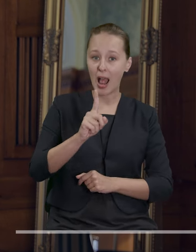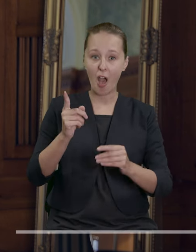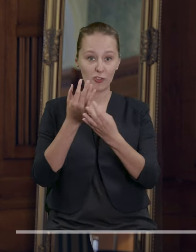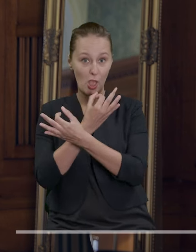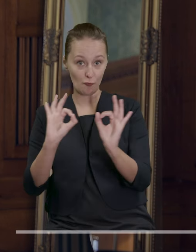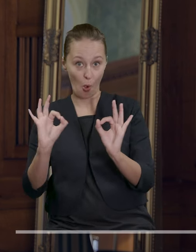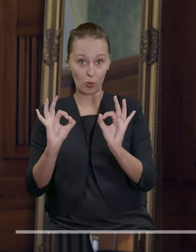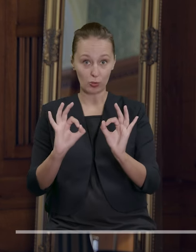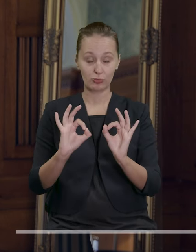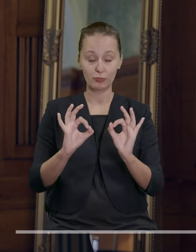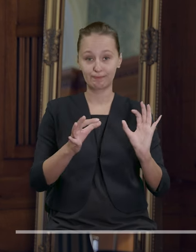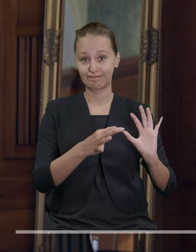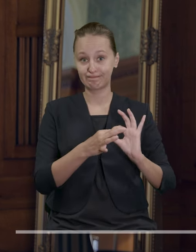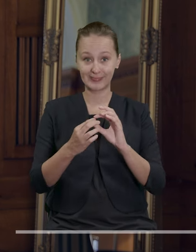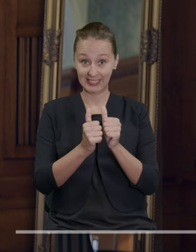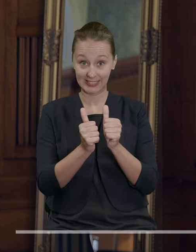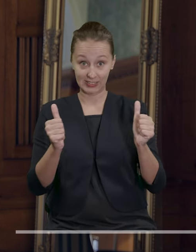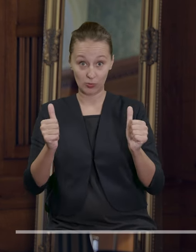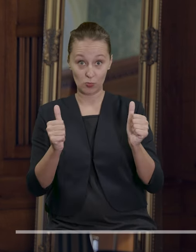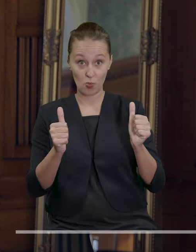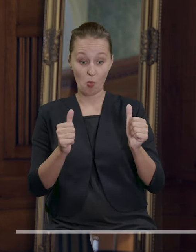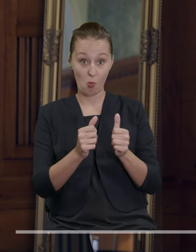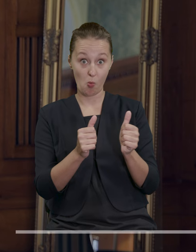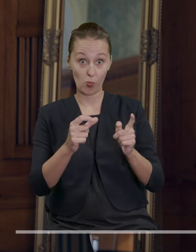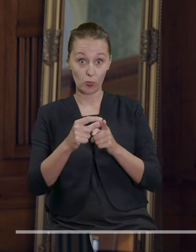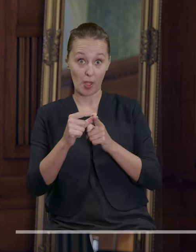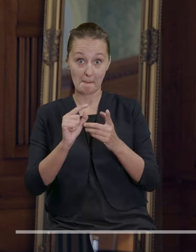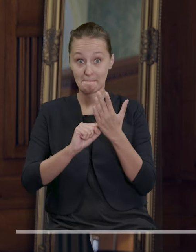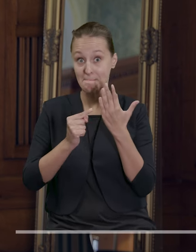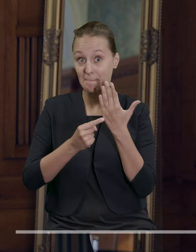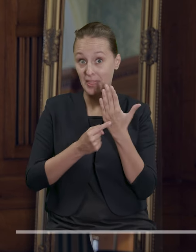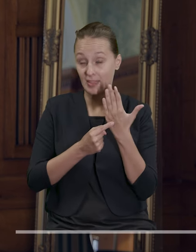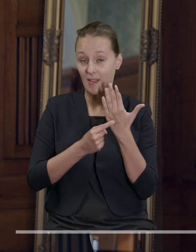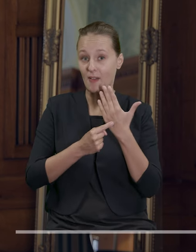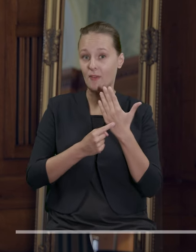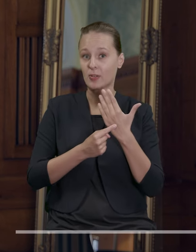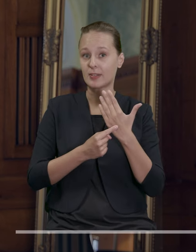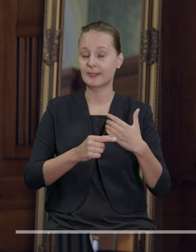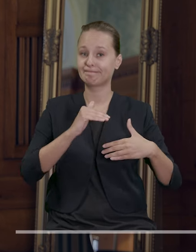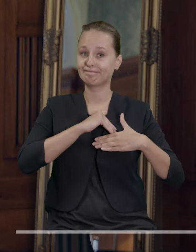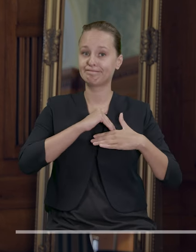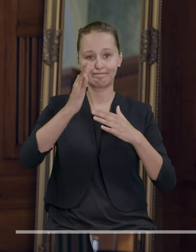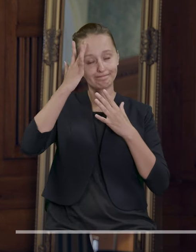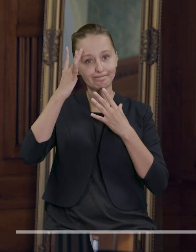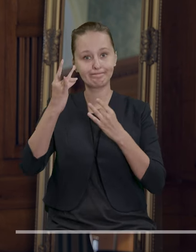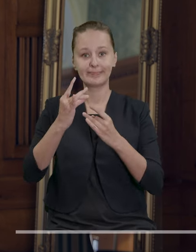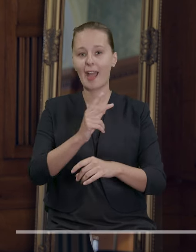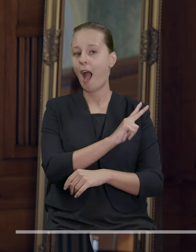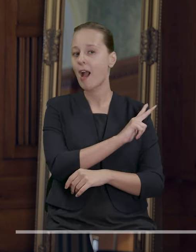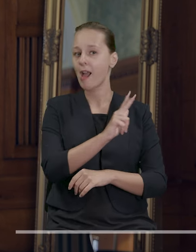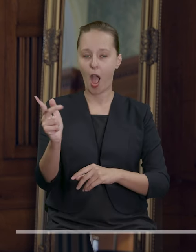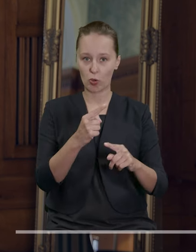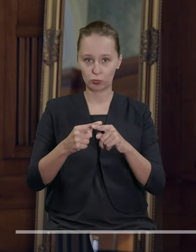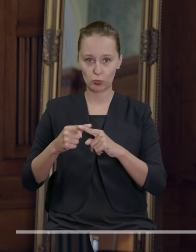wolność, to słowa, które będą w sercu każdego